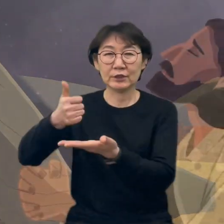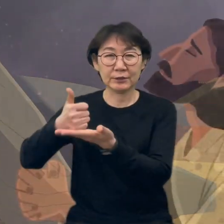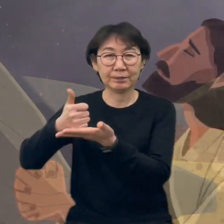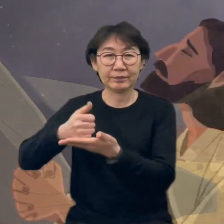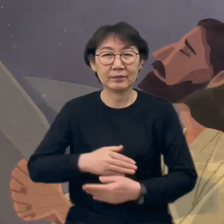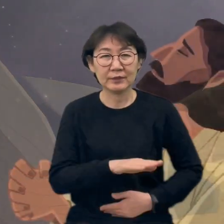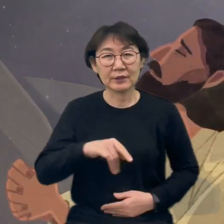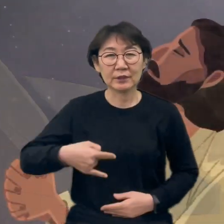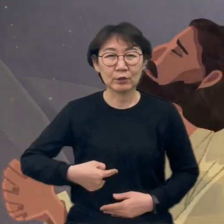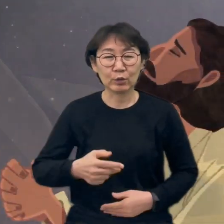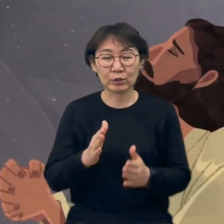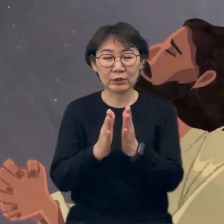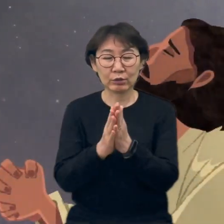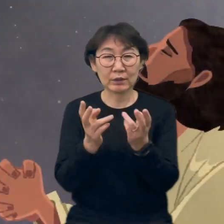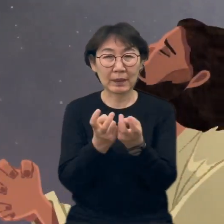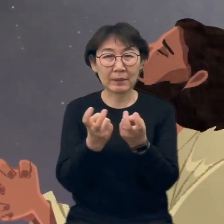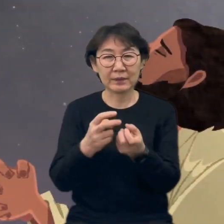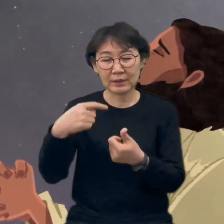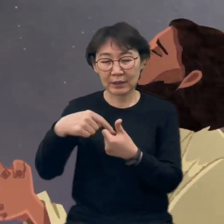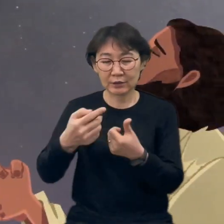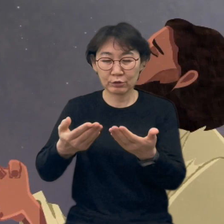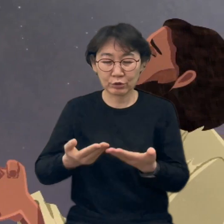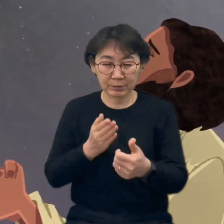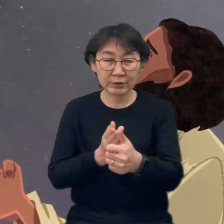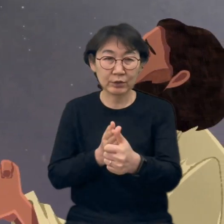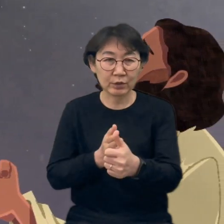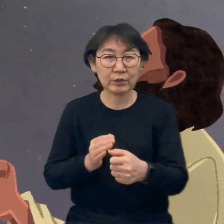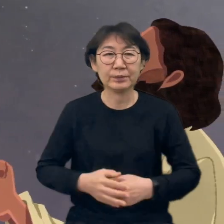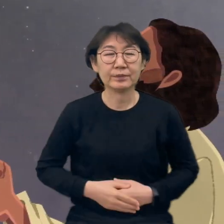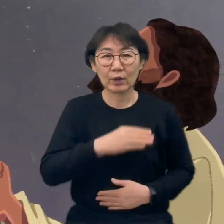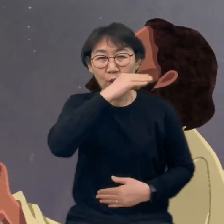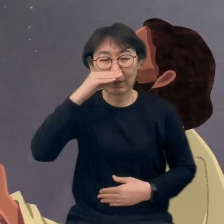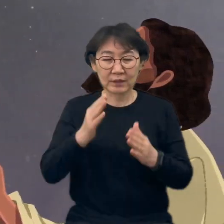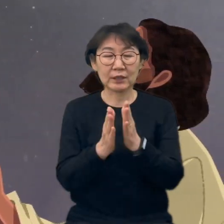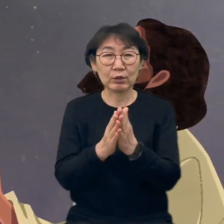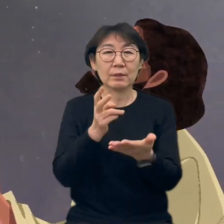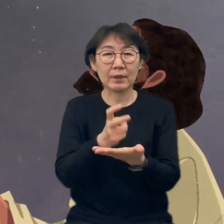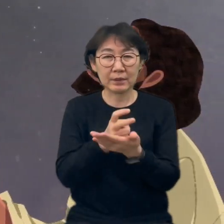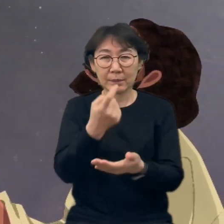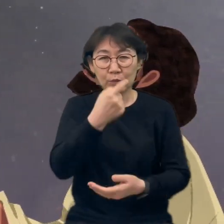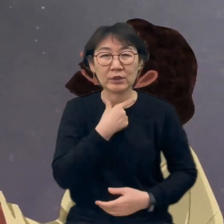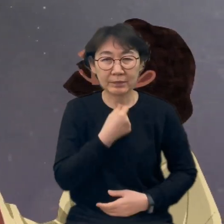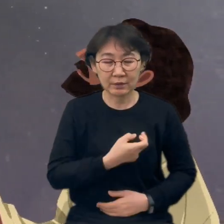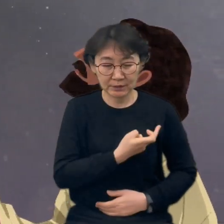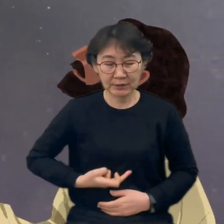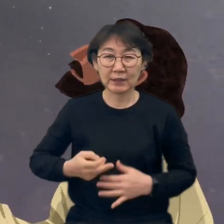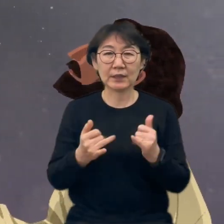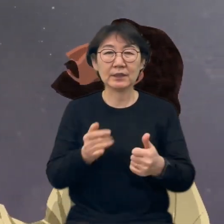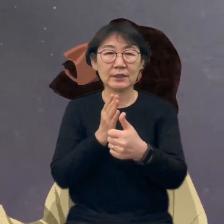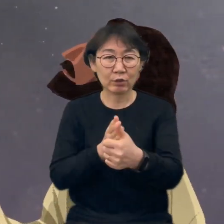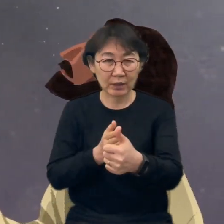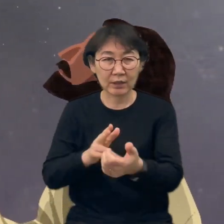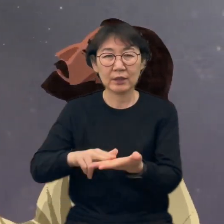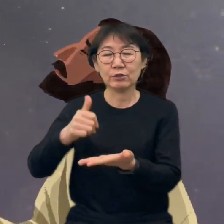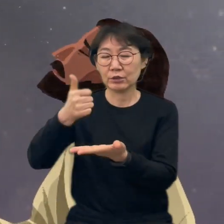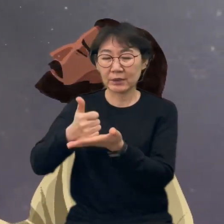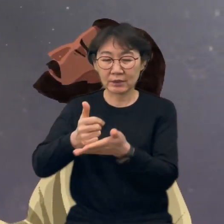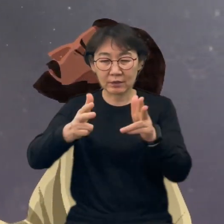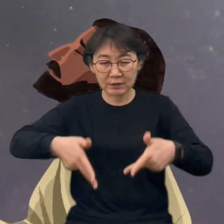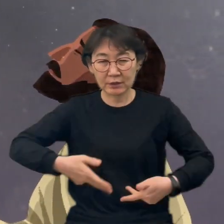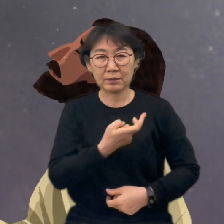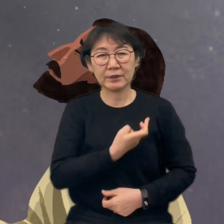주님, 저희에게도 기도하는 법을 가르쳐 주십시오. 올바르게 기도하는 법을 배우고자 했던 제자의